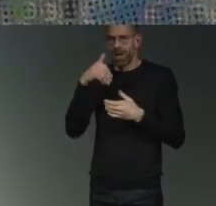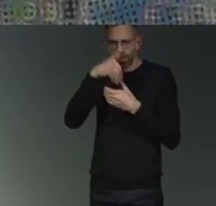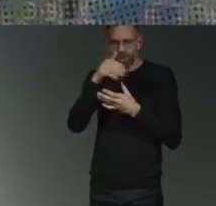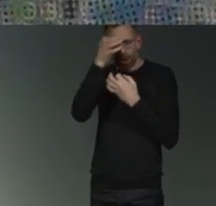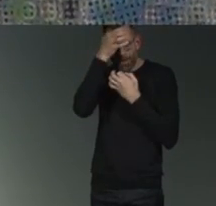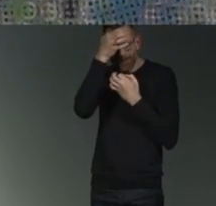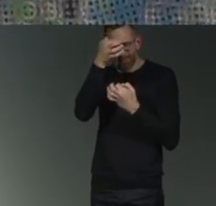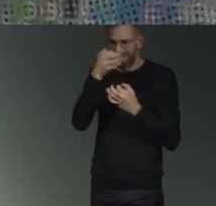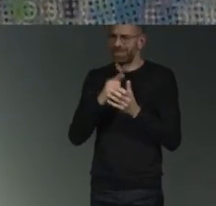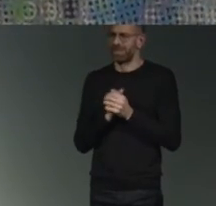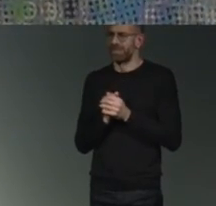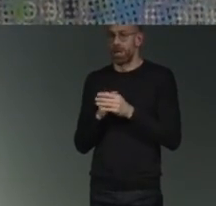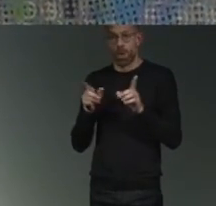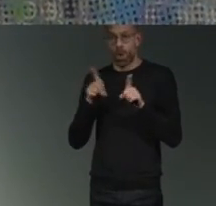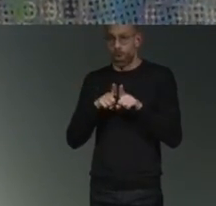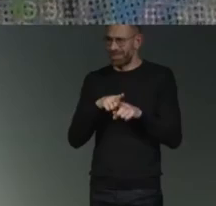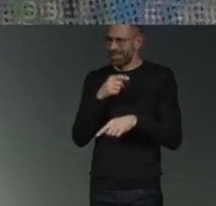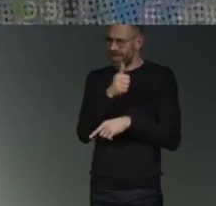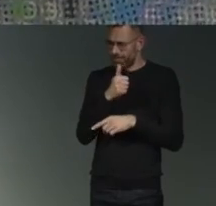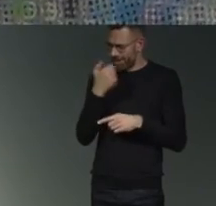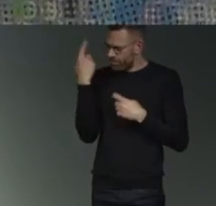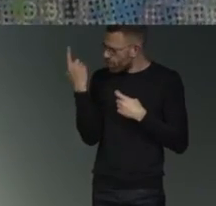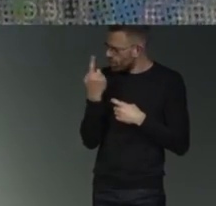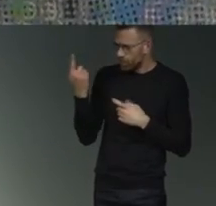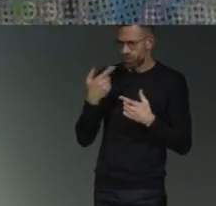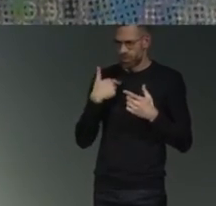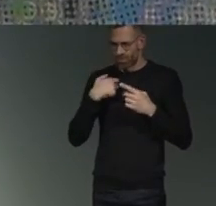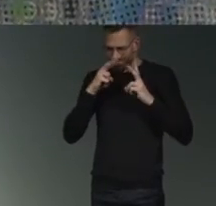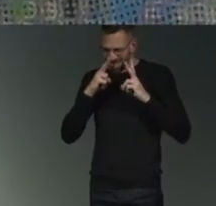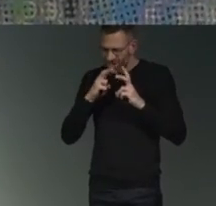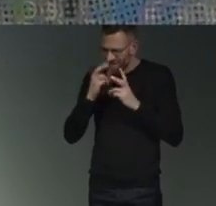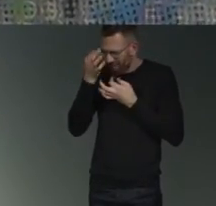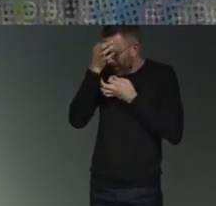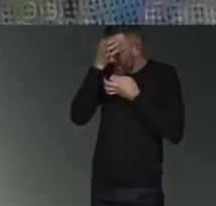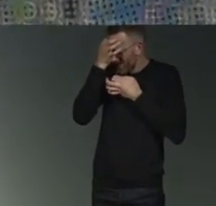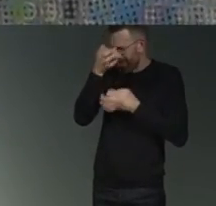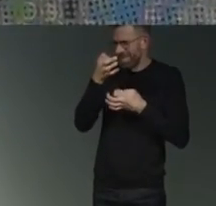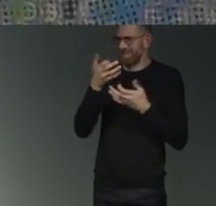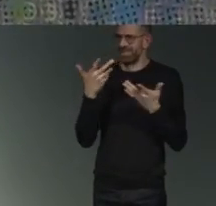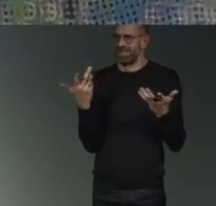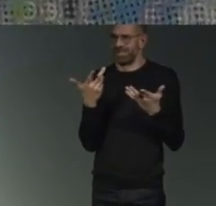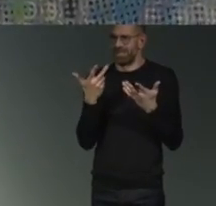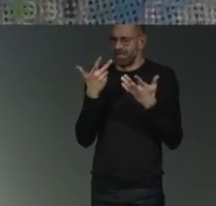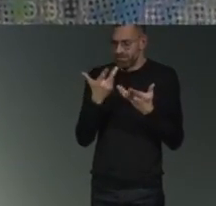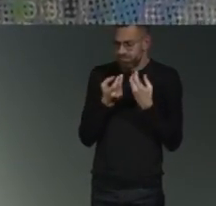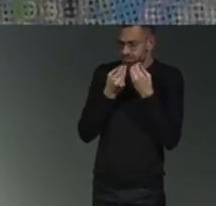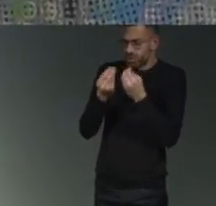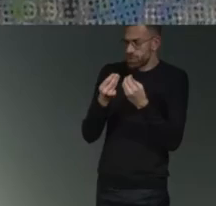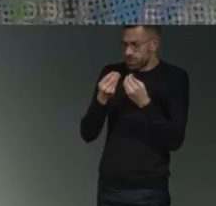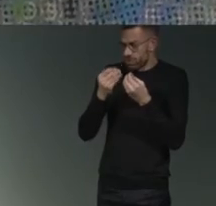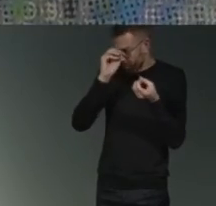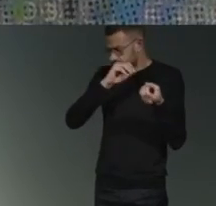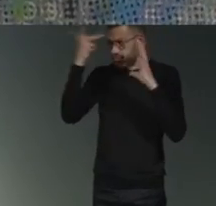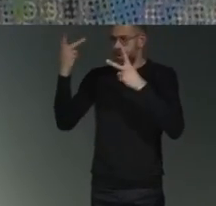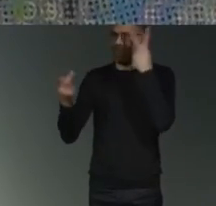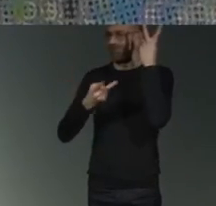et puis il est vraiment dans, dans l'obsession de la recherche de la plus grande précision possible et de faire exister visuellement